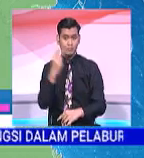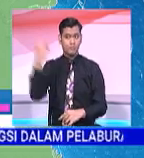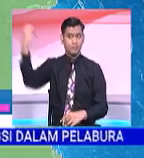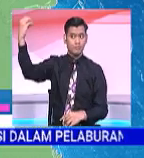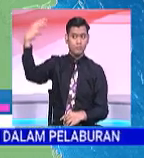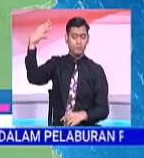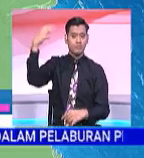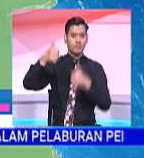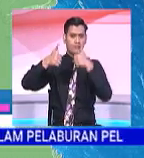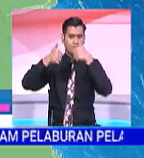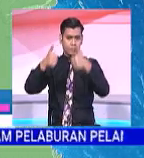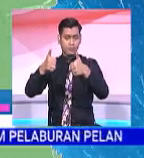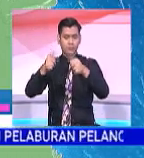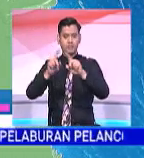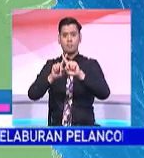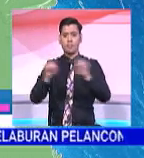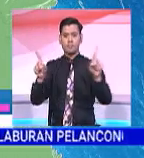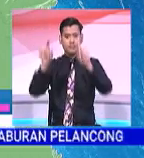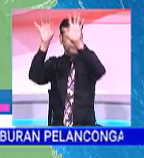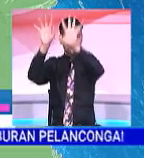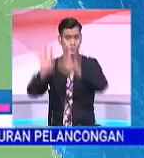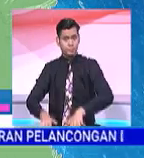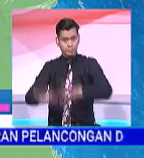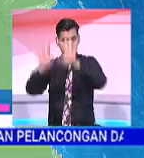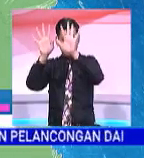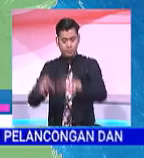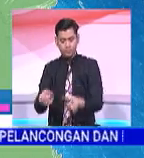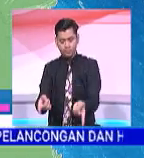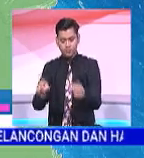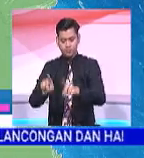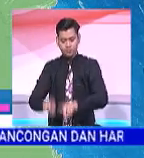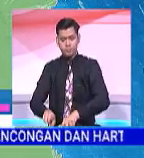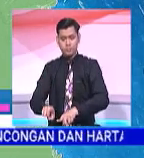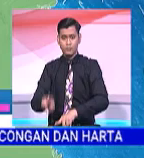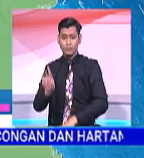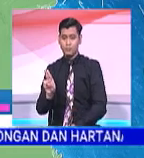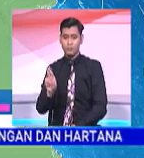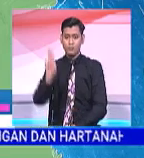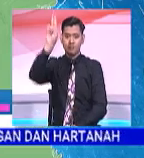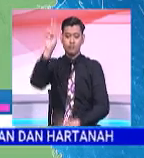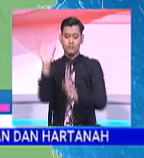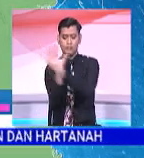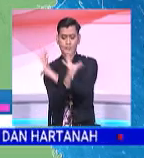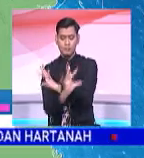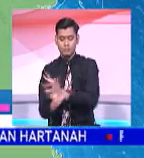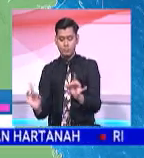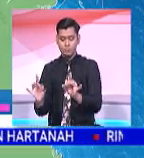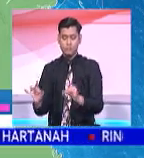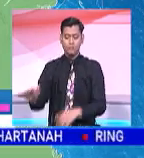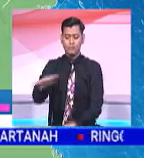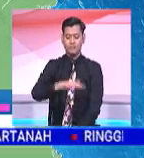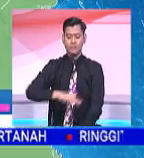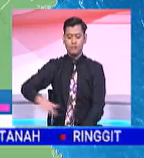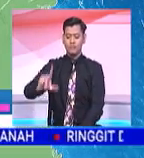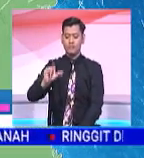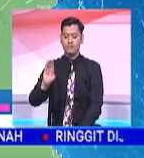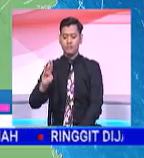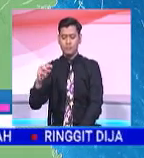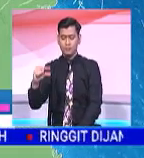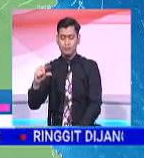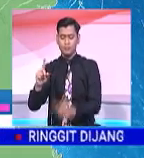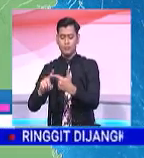Tapi saya kira angka itu masih kecil berbanding dengan keseluruhan rakyat dan bukan rakyat di